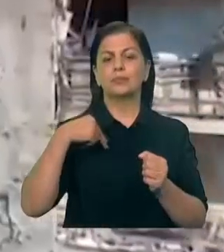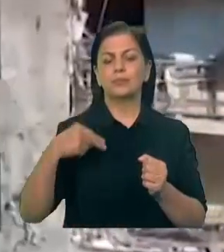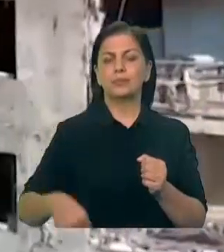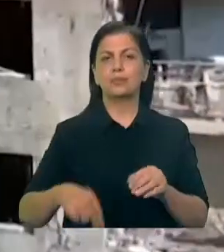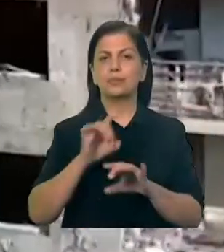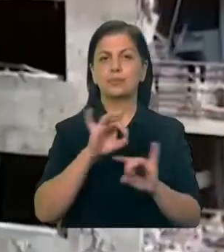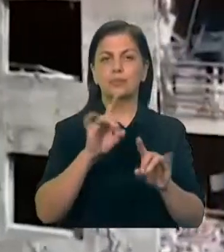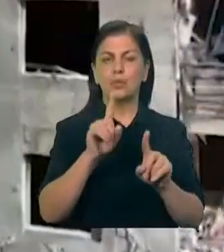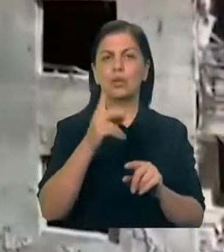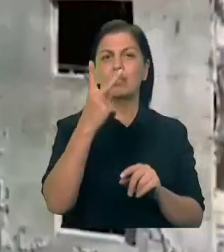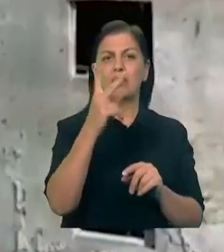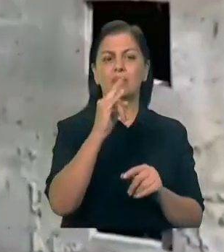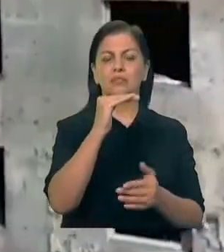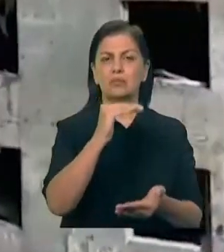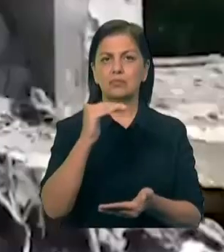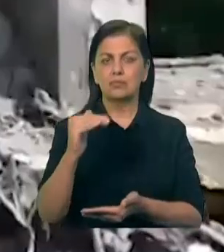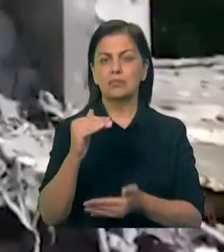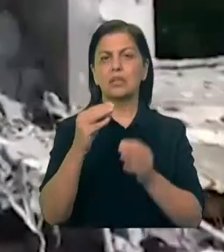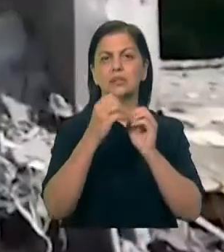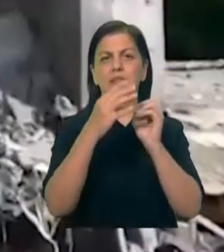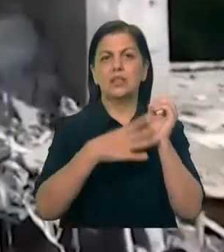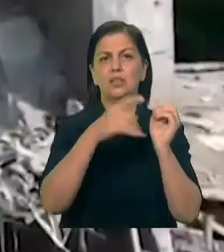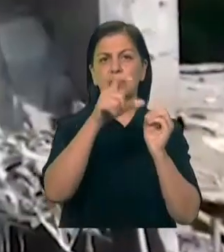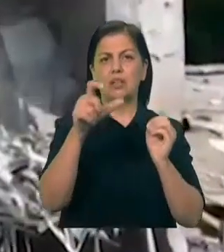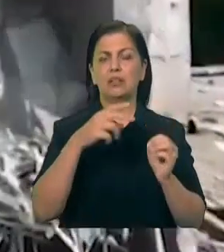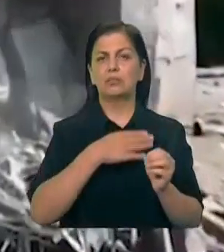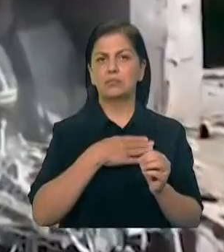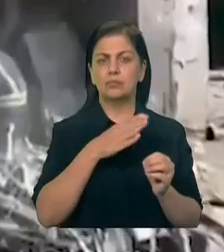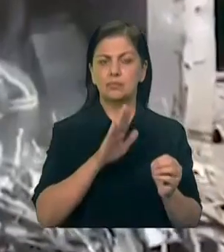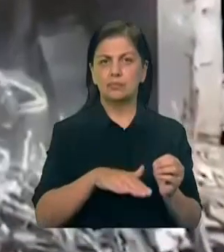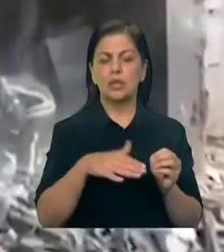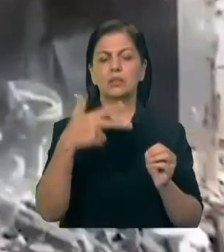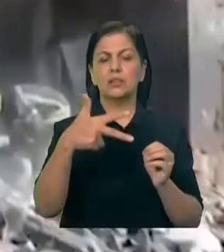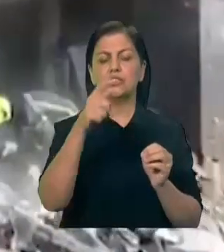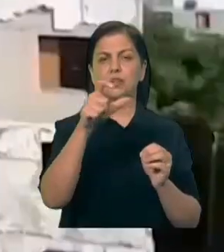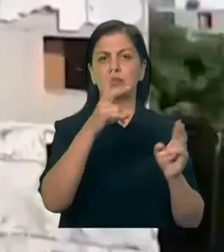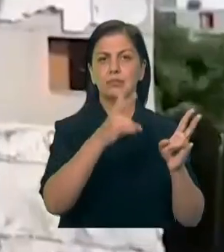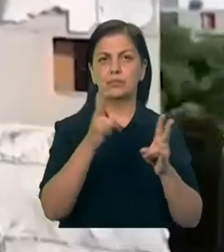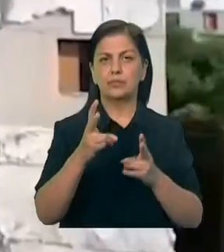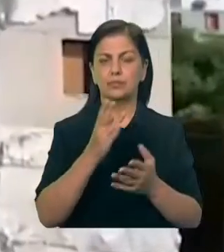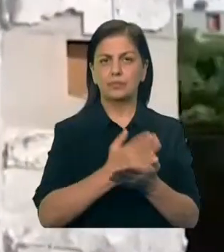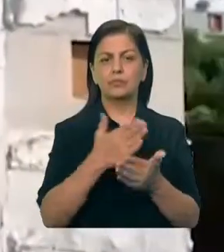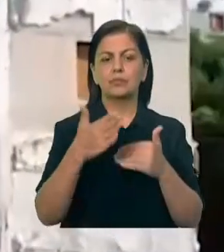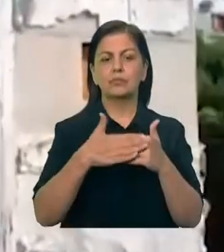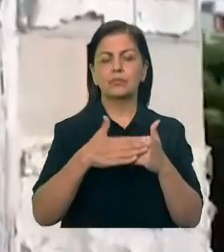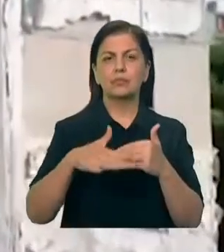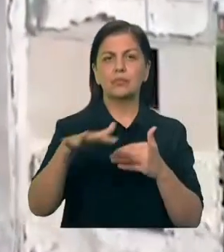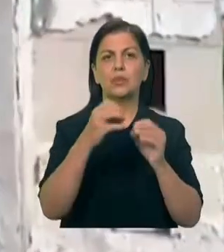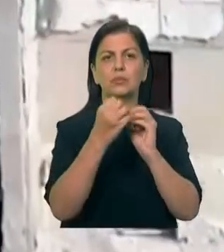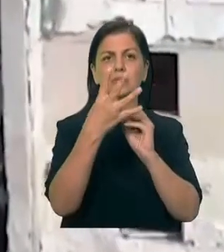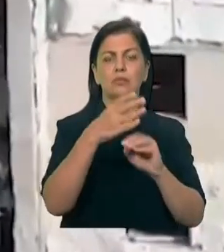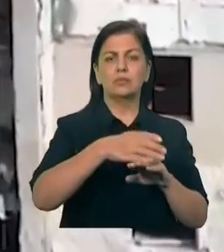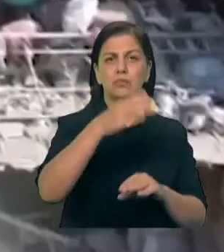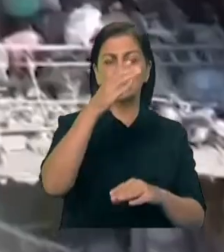hücum nəticəsində ikisi uşaq olmaqla azı 19 nəfər həlak olub, 30 nəfər xəsarət alıb. Yaxınlıqda yerləşən 14 mərtəbəli binaya